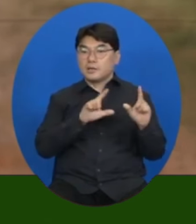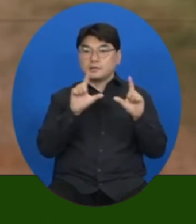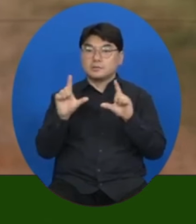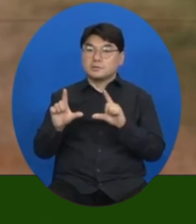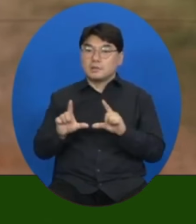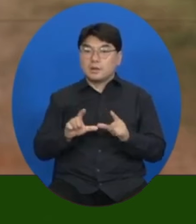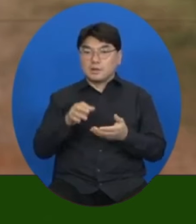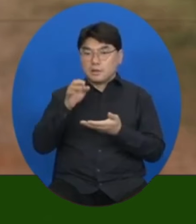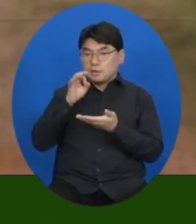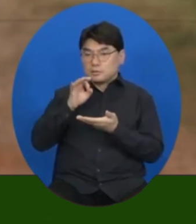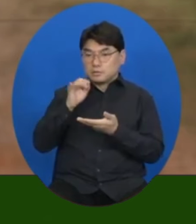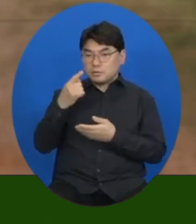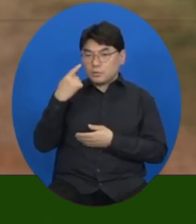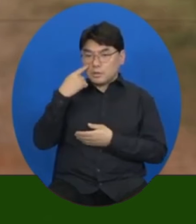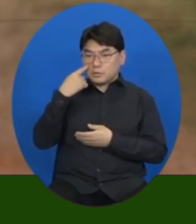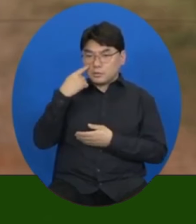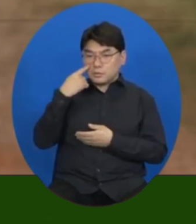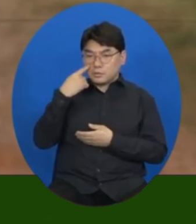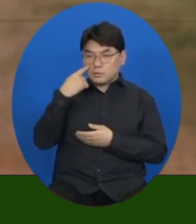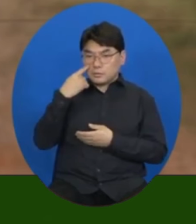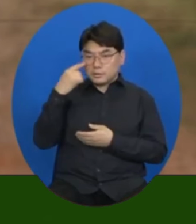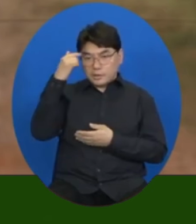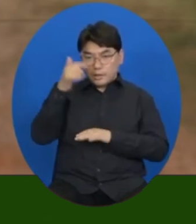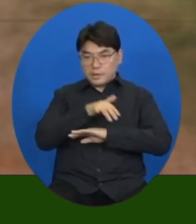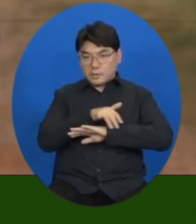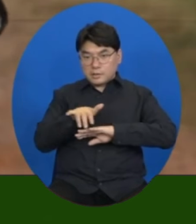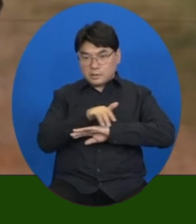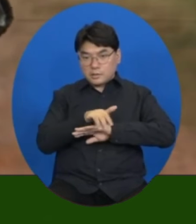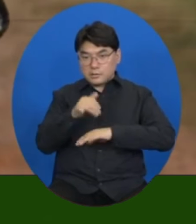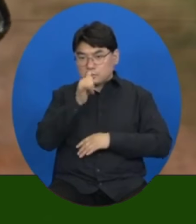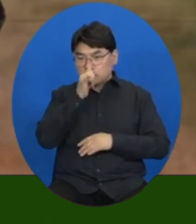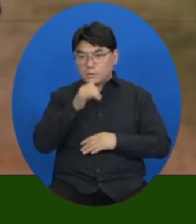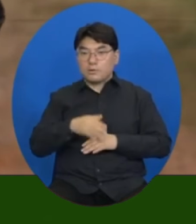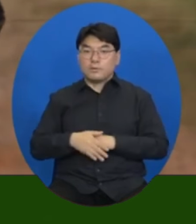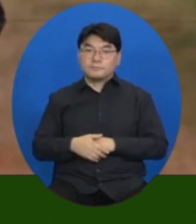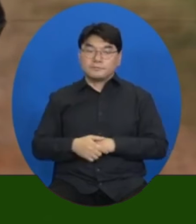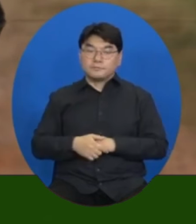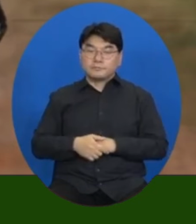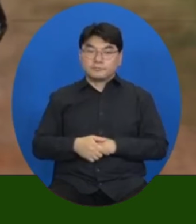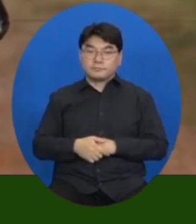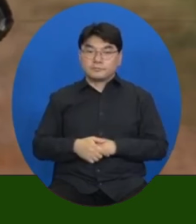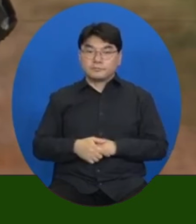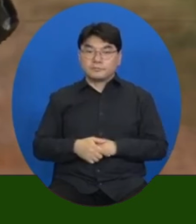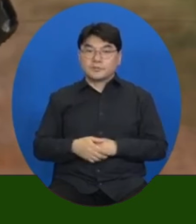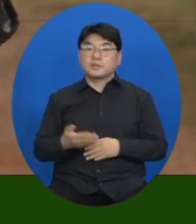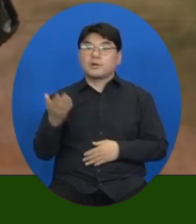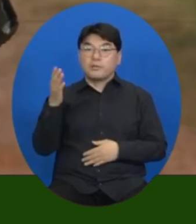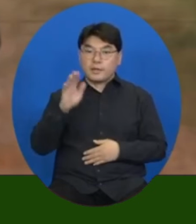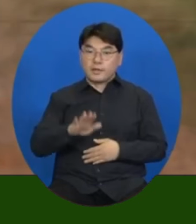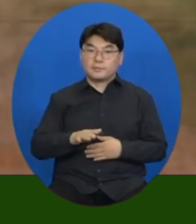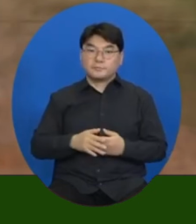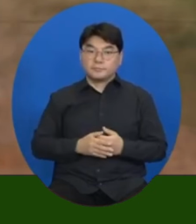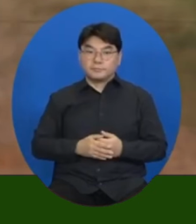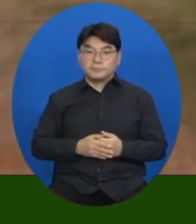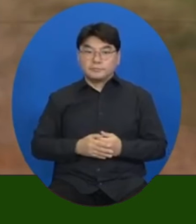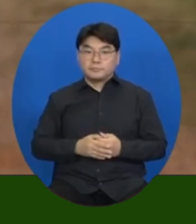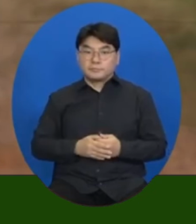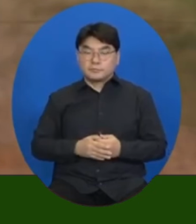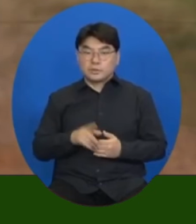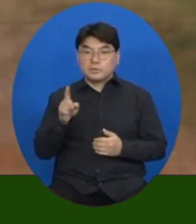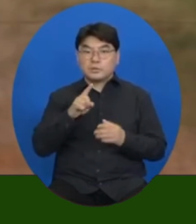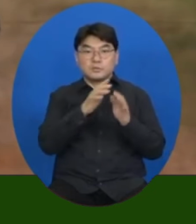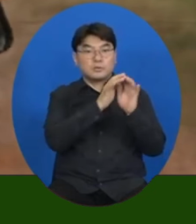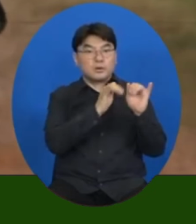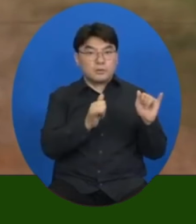가치관을 다 갖고 있습니다 그 스트럭처를 다 갖고 있어요 어느 정도 그 인생을 짓고 있는 거예요 그런데 어떤 사람의